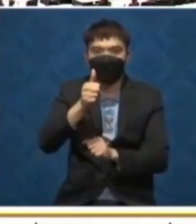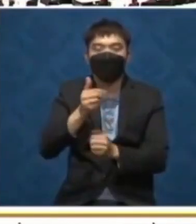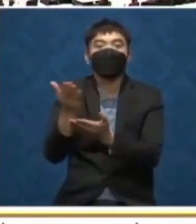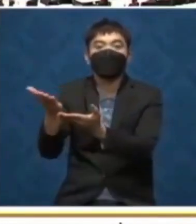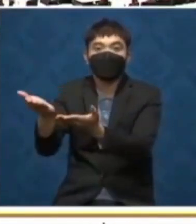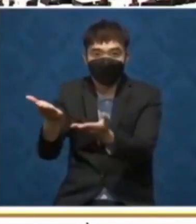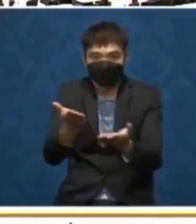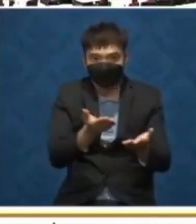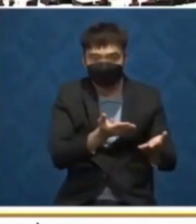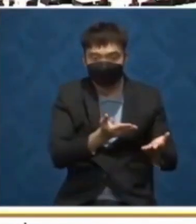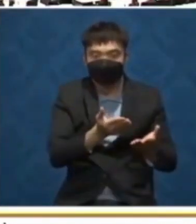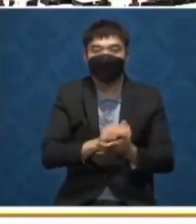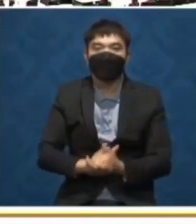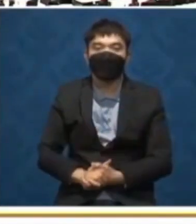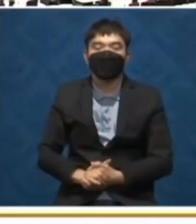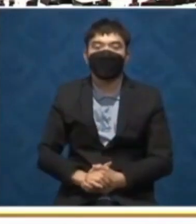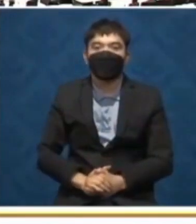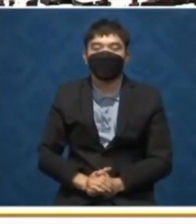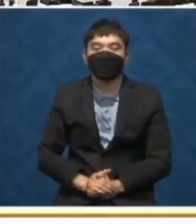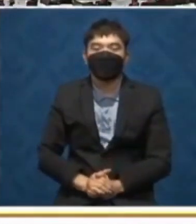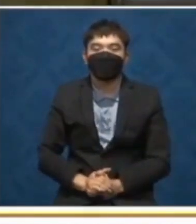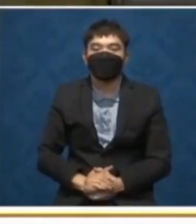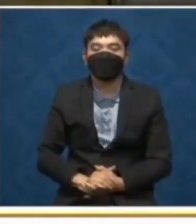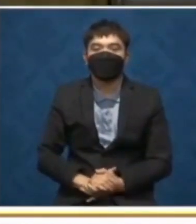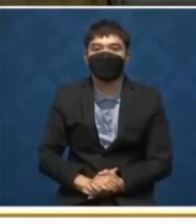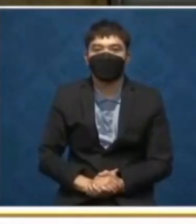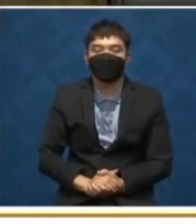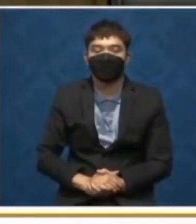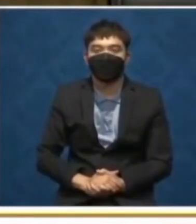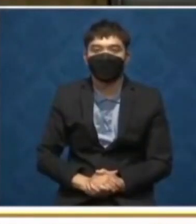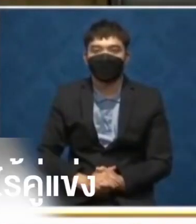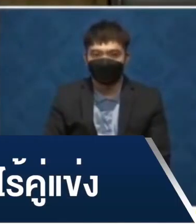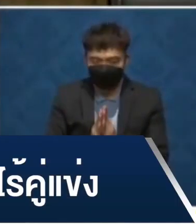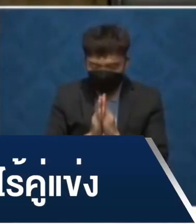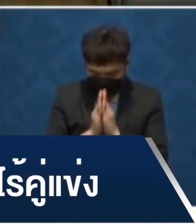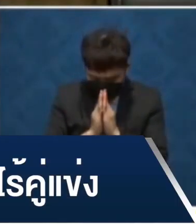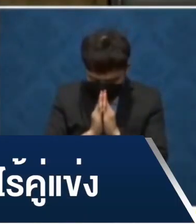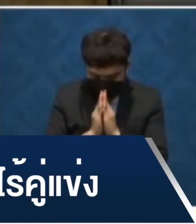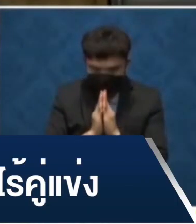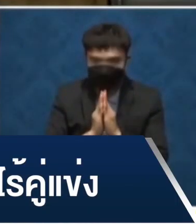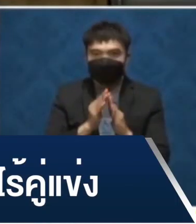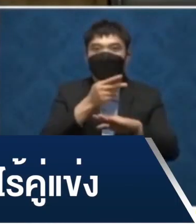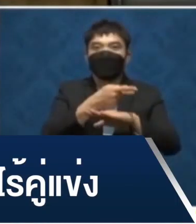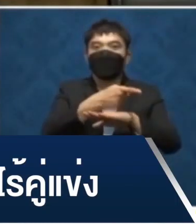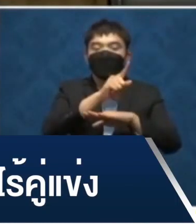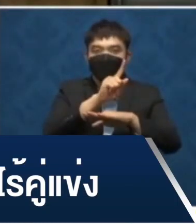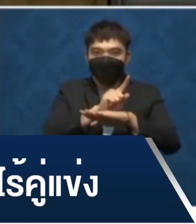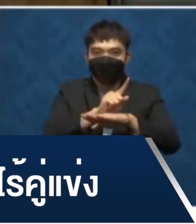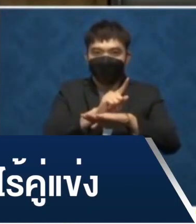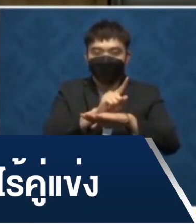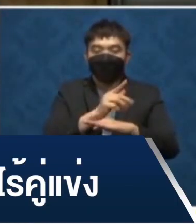เชิญนะครับเชิญท่านวันนะครับท่านวัน กราบเรียนท่านประธานที่เ